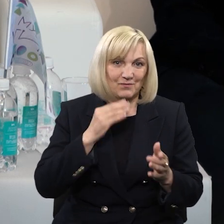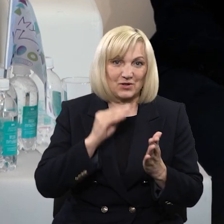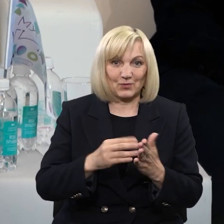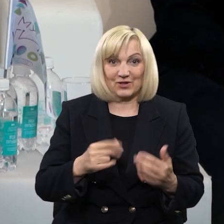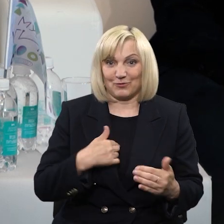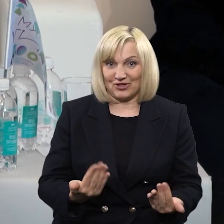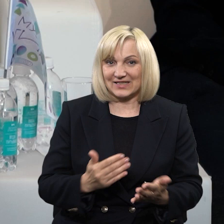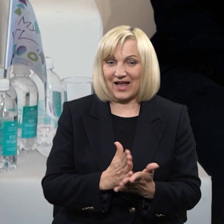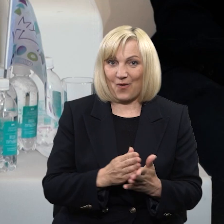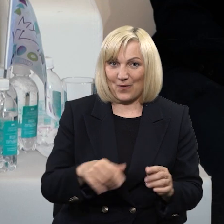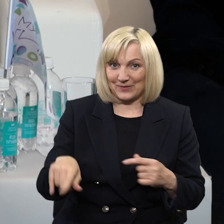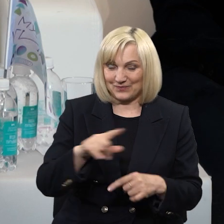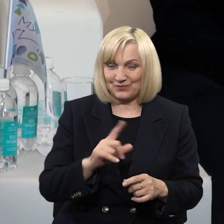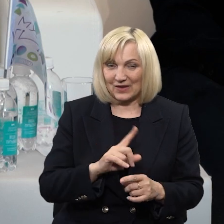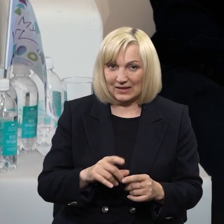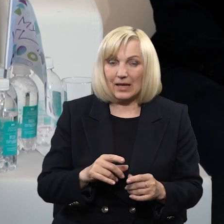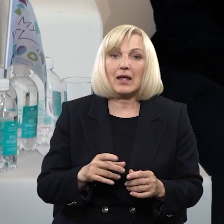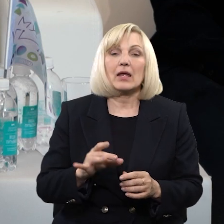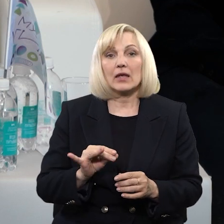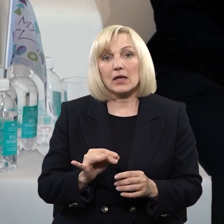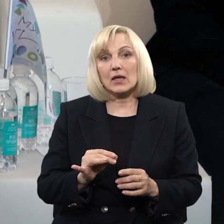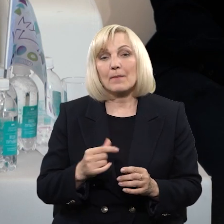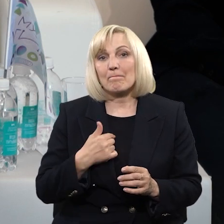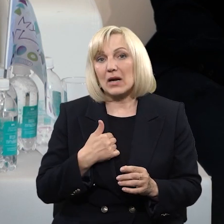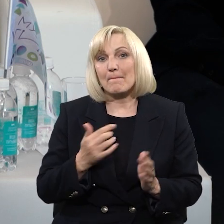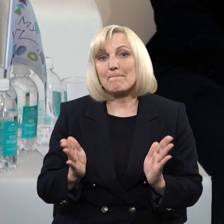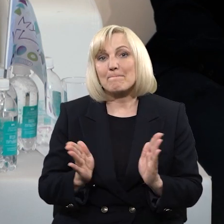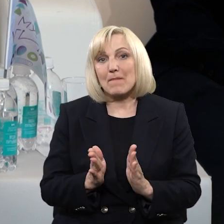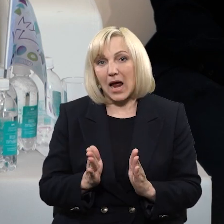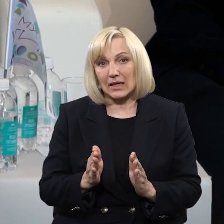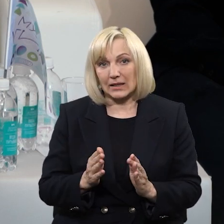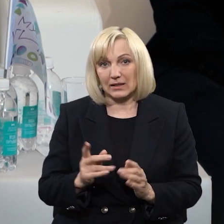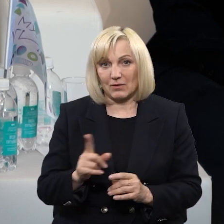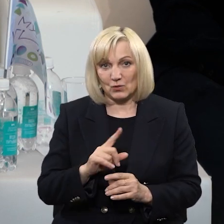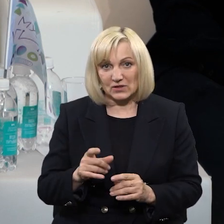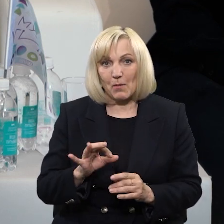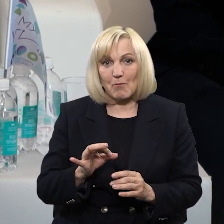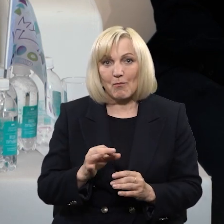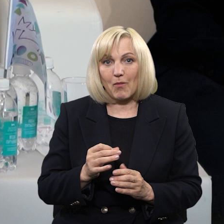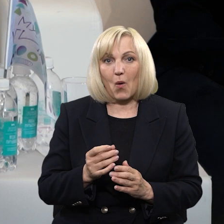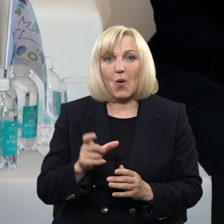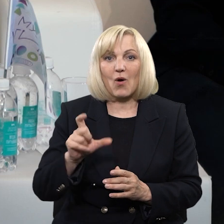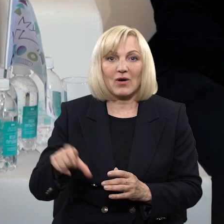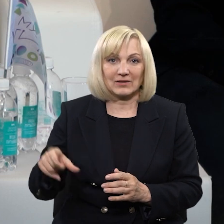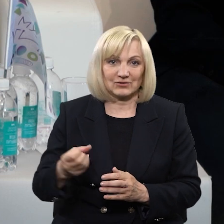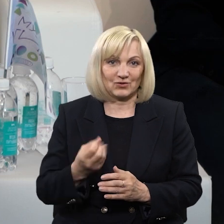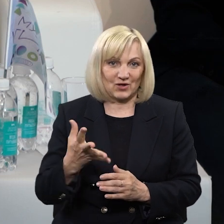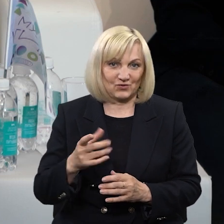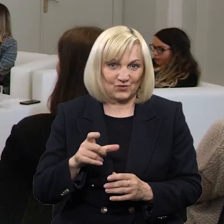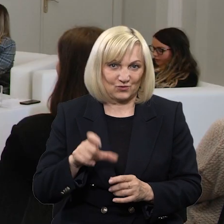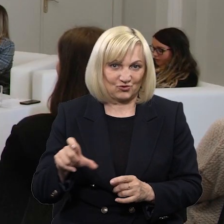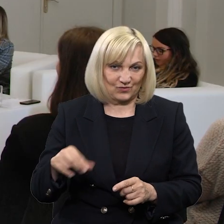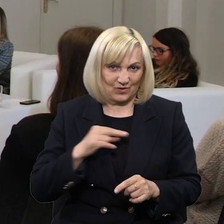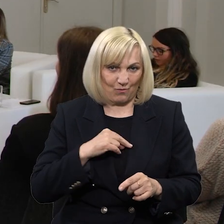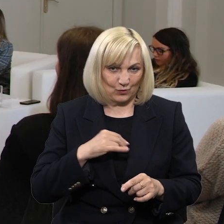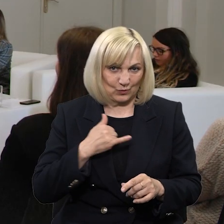с вами находимся Мы очень маленькие музей в том числе и по кадровым ресурсам у нас работает 67